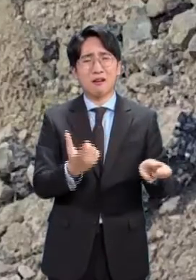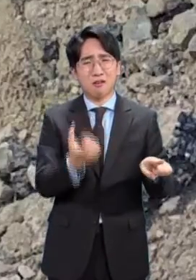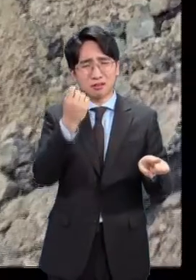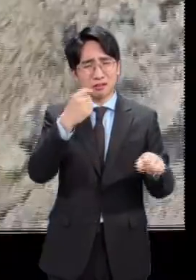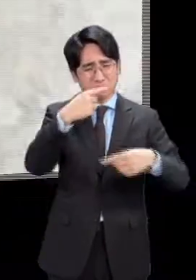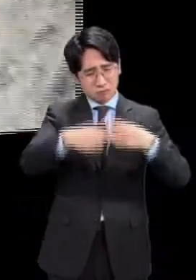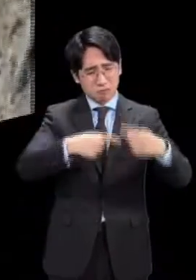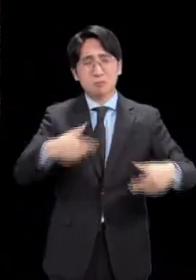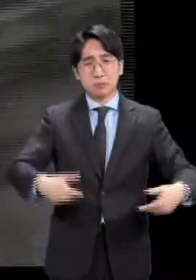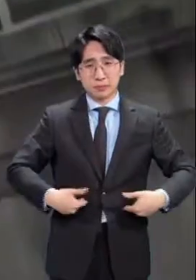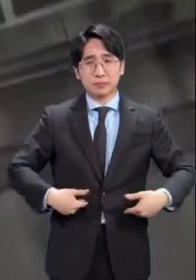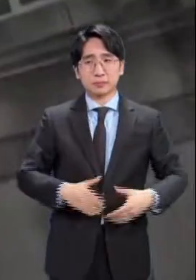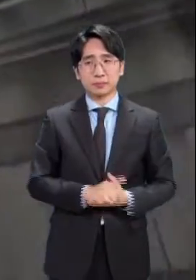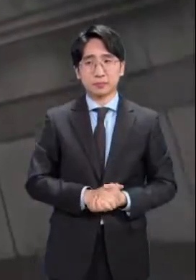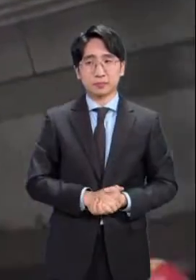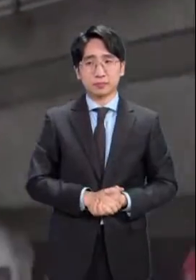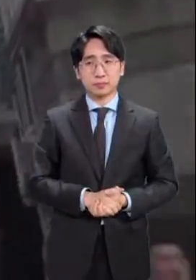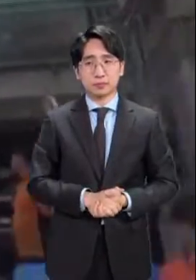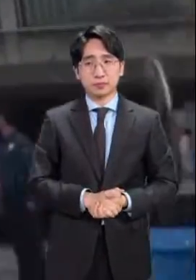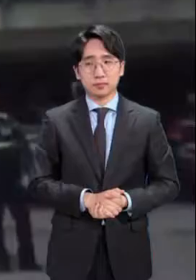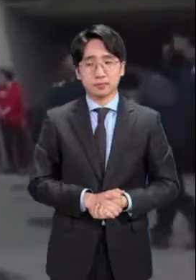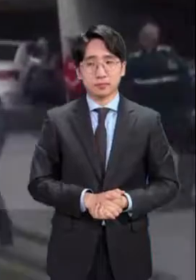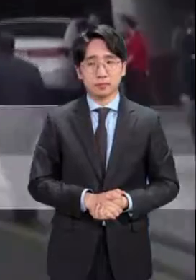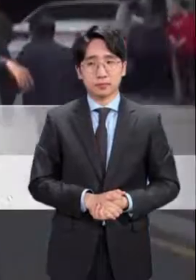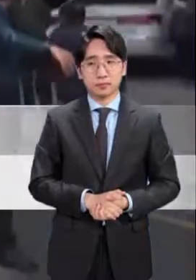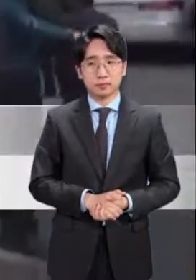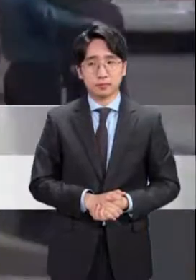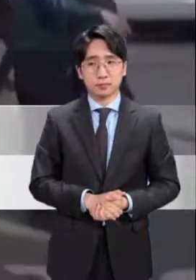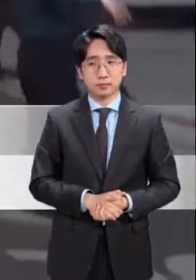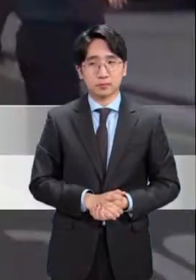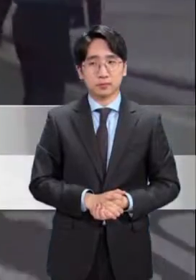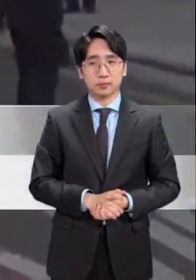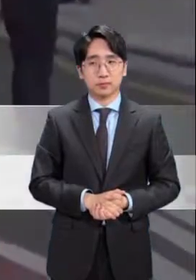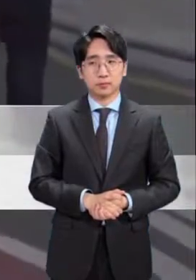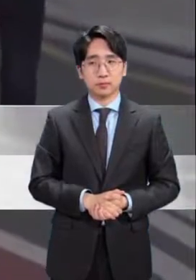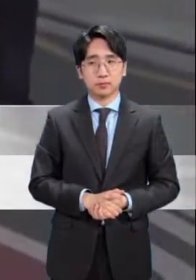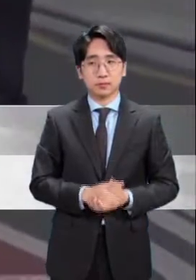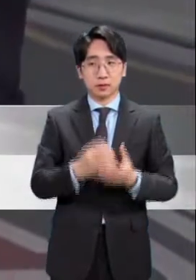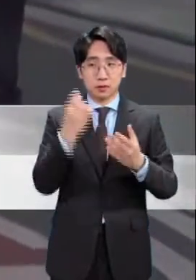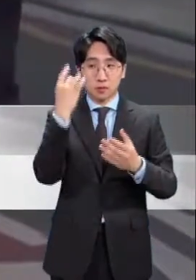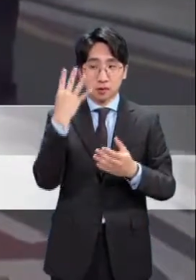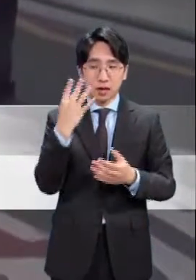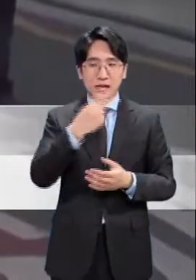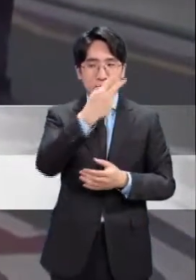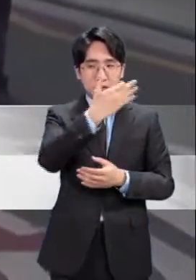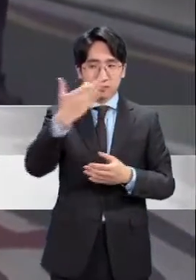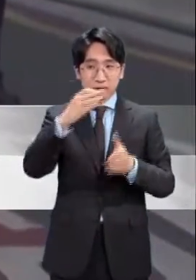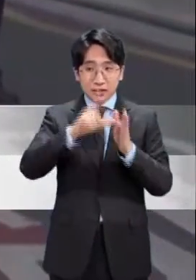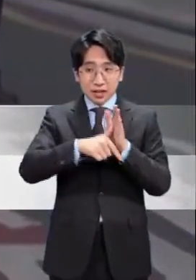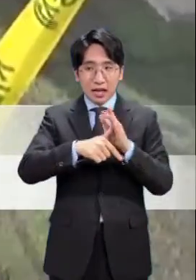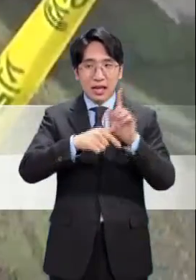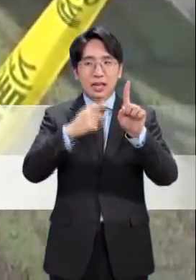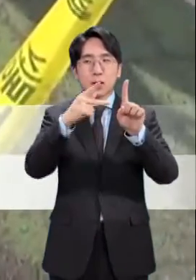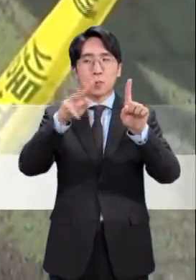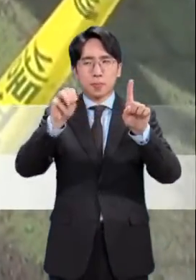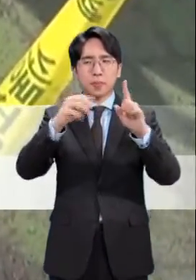파악됐습니다. 예를 들어 2012년도 1초등을 정비도 해야 될 대상이 있는데